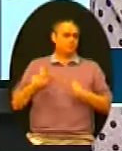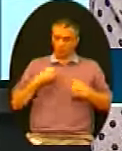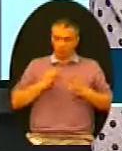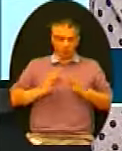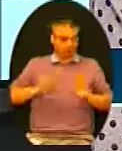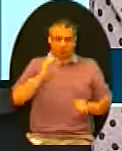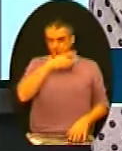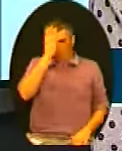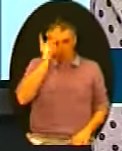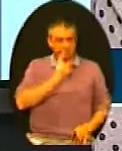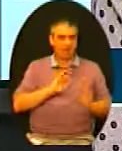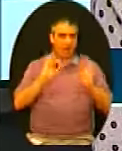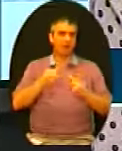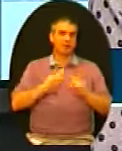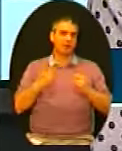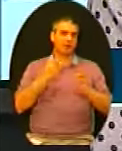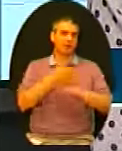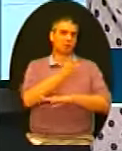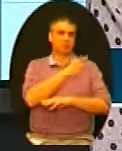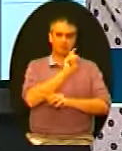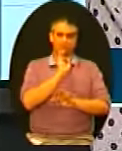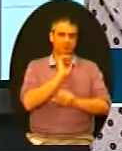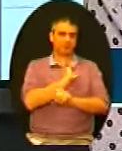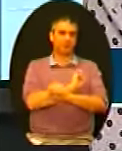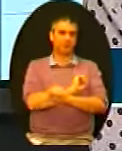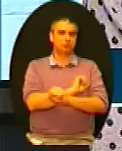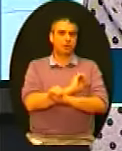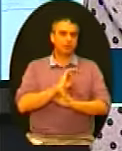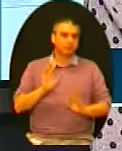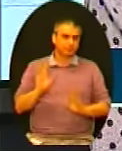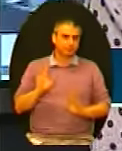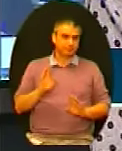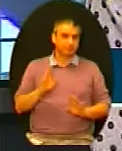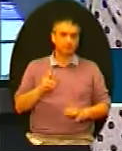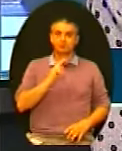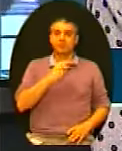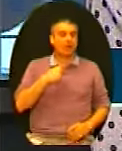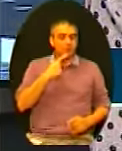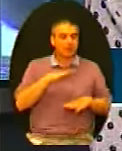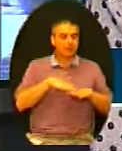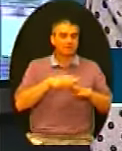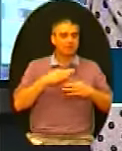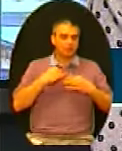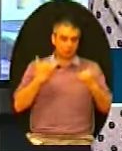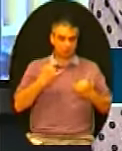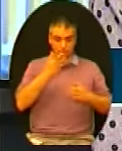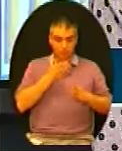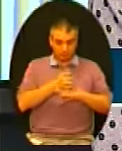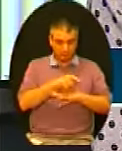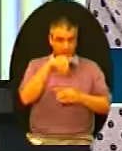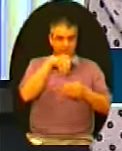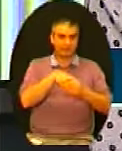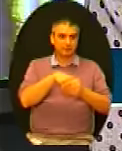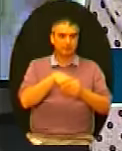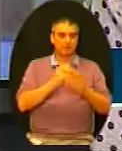שופטים לא את אולמרט ולא אף אחד אחר שנכנס לבית הסוהר, העניין שלנו עכשיו שהוא נכנס והוא